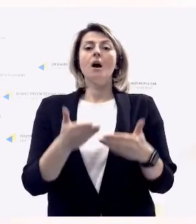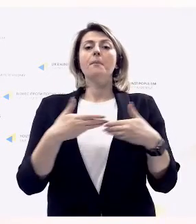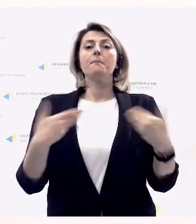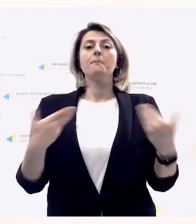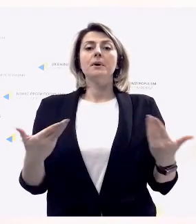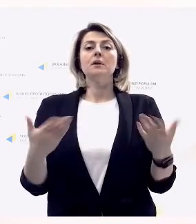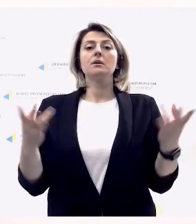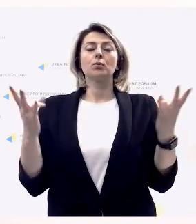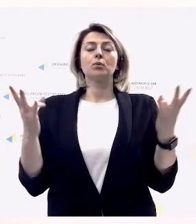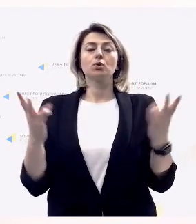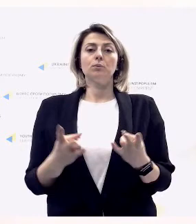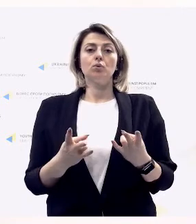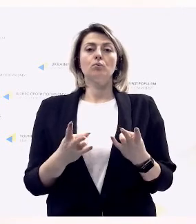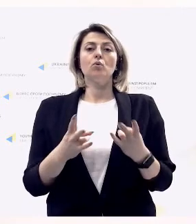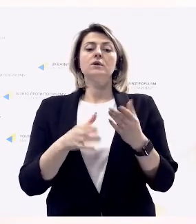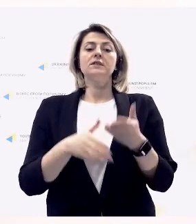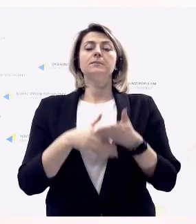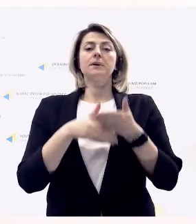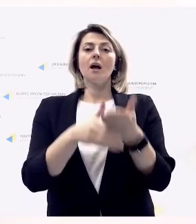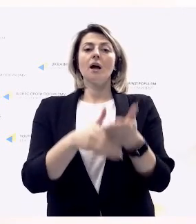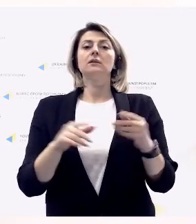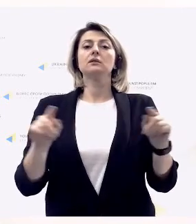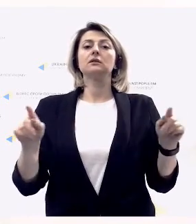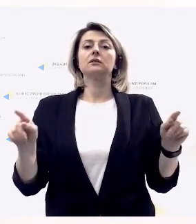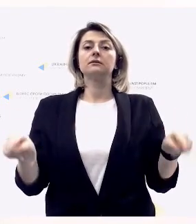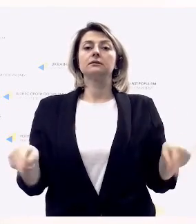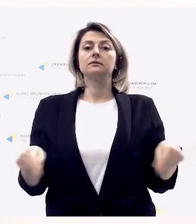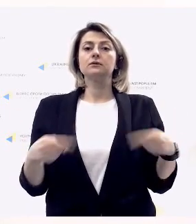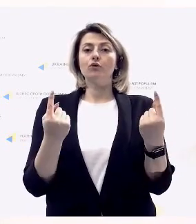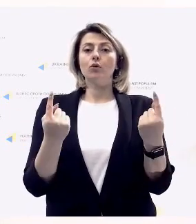потребуємо сприяти створенню